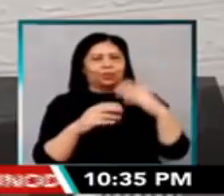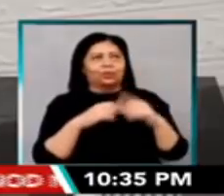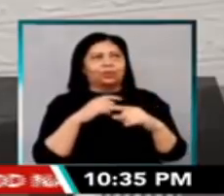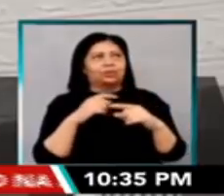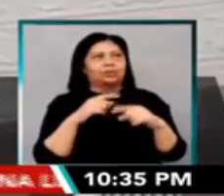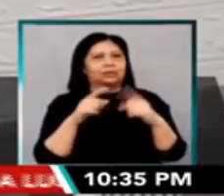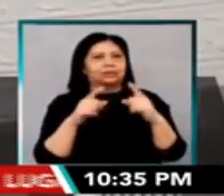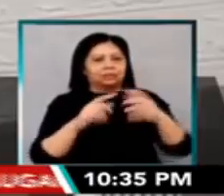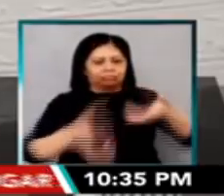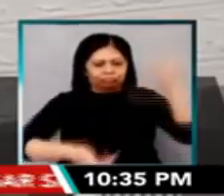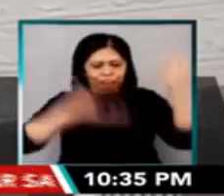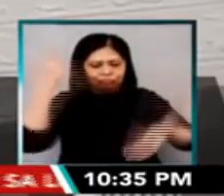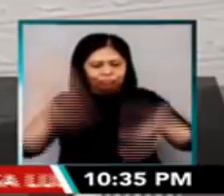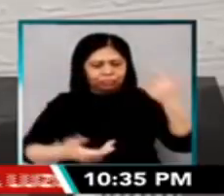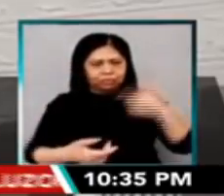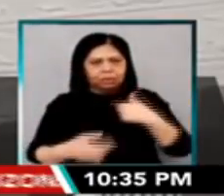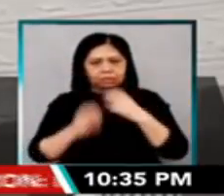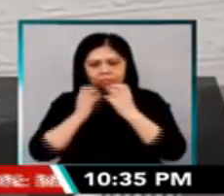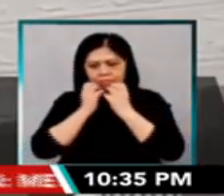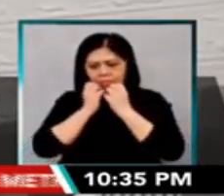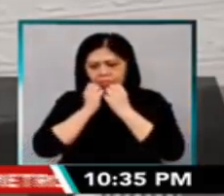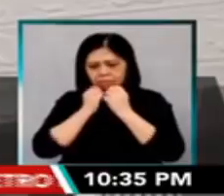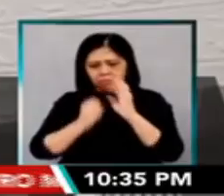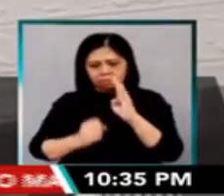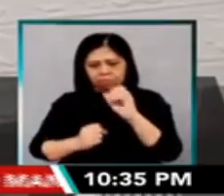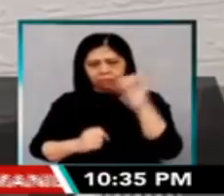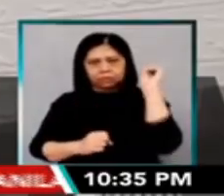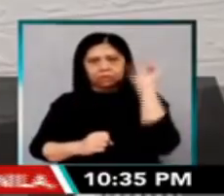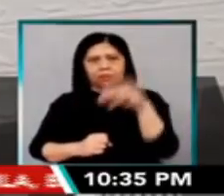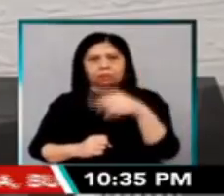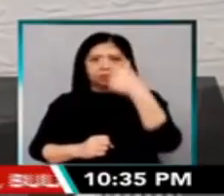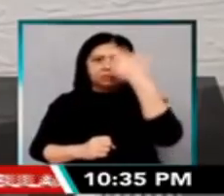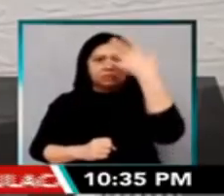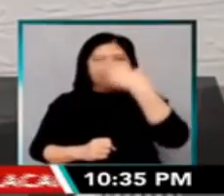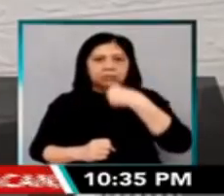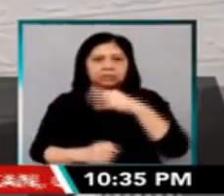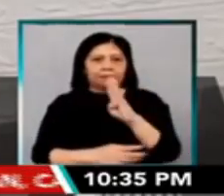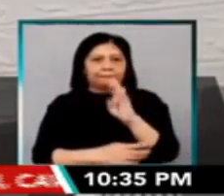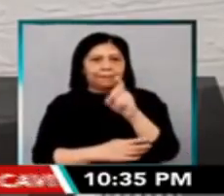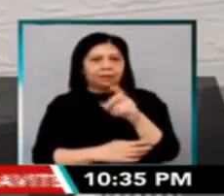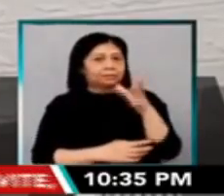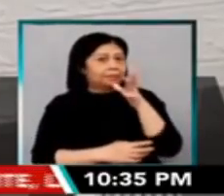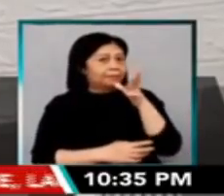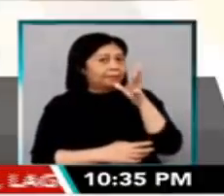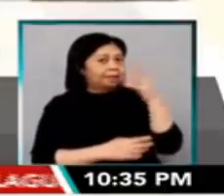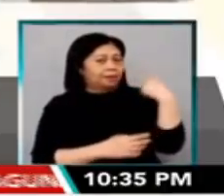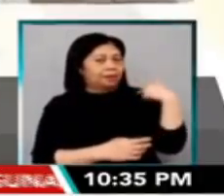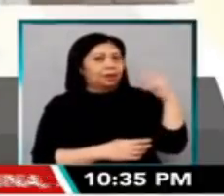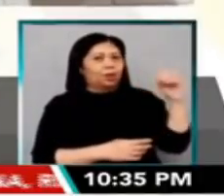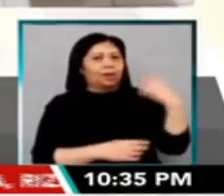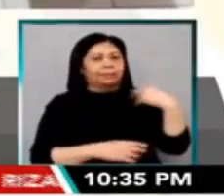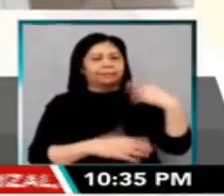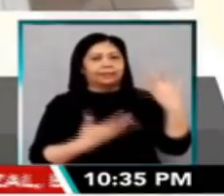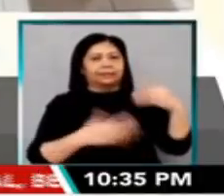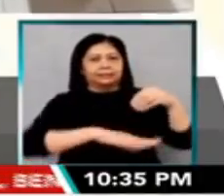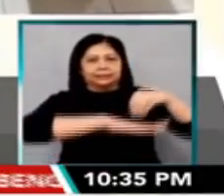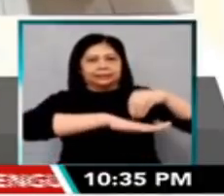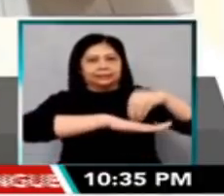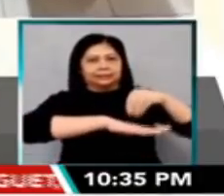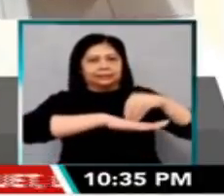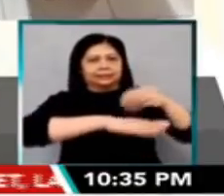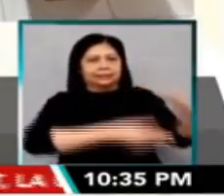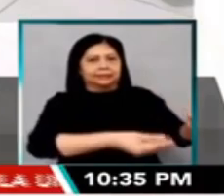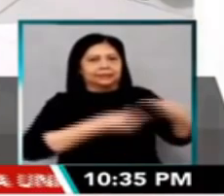nang hinayang ako dun sa box na itapon kasi ang ganda. Yung nanay ko naman po may sari-sari store. Nag-provide po siya ng